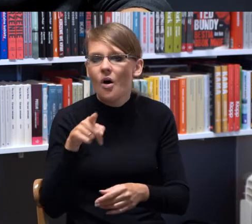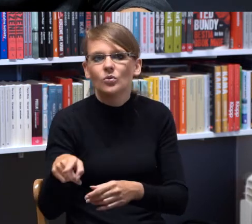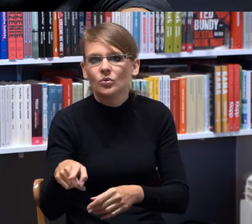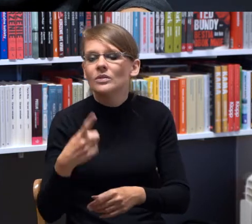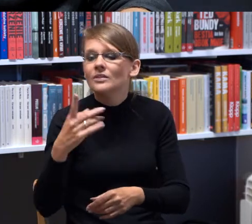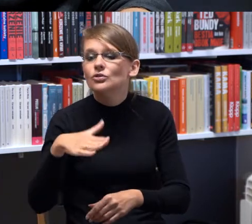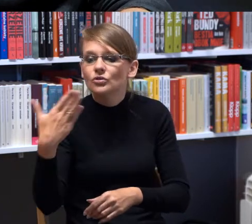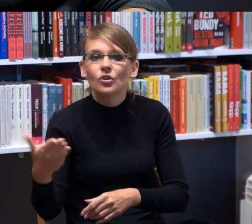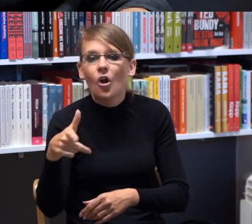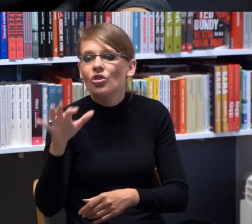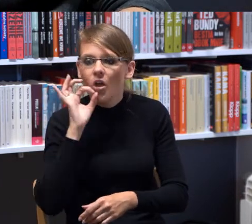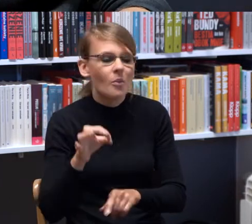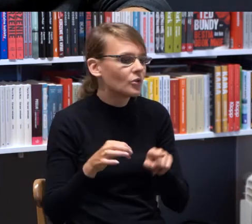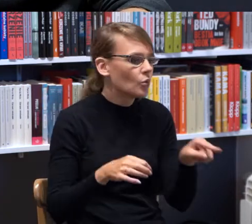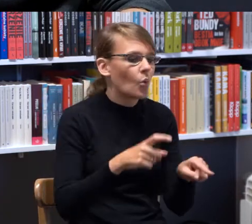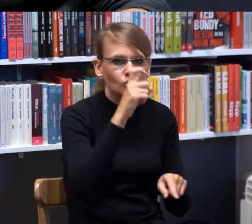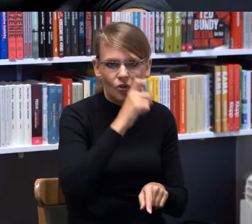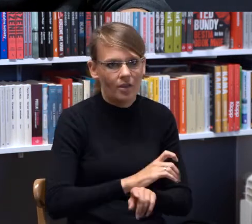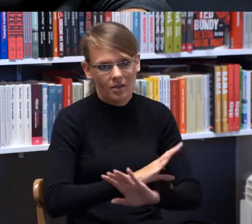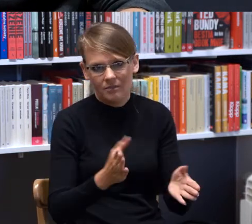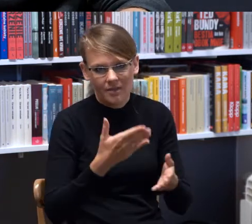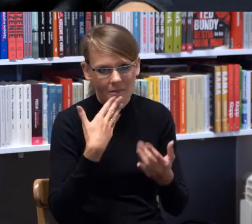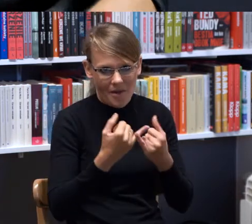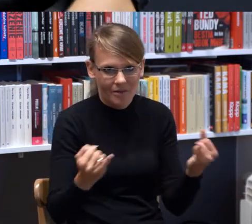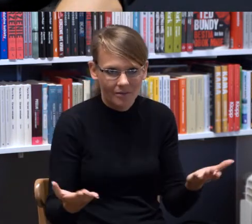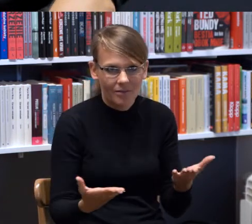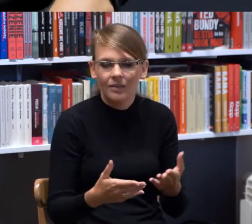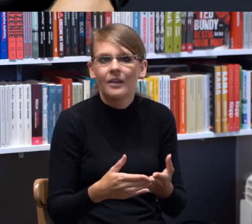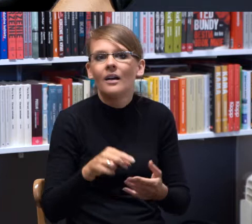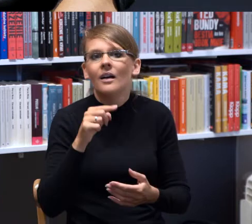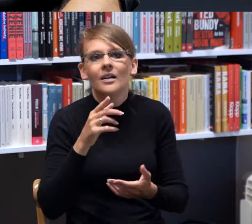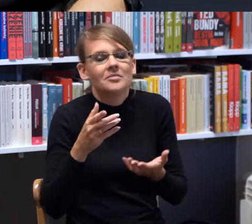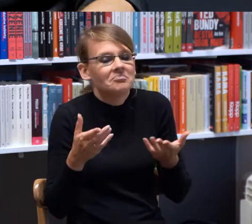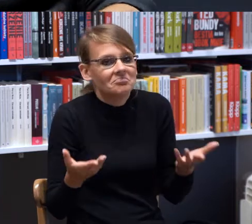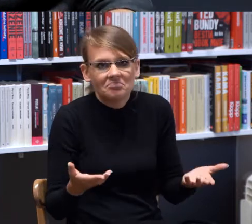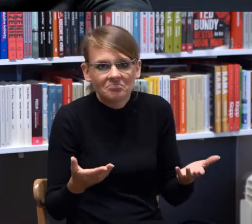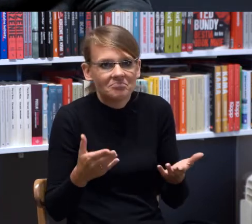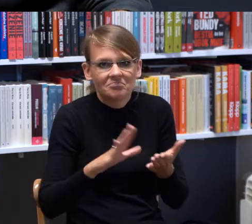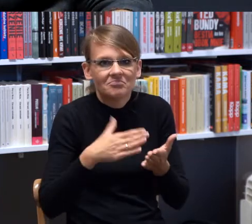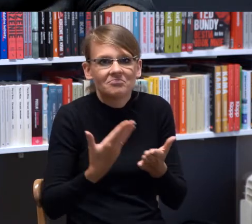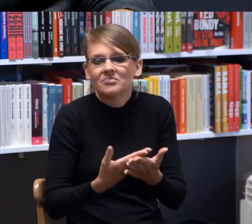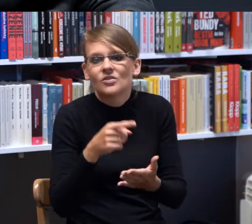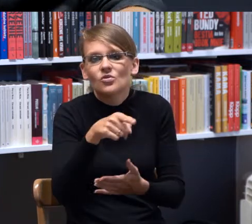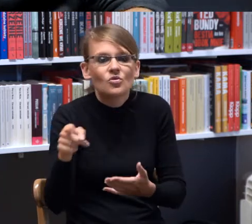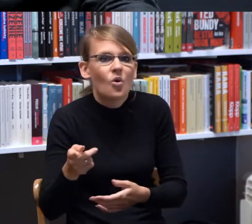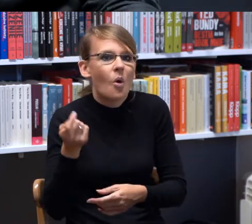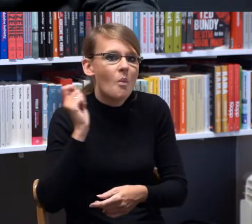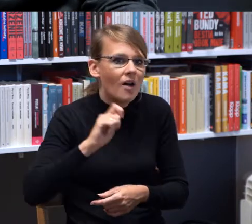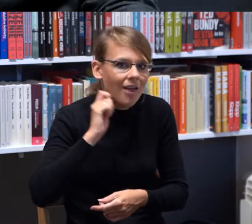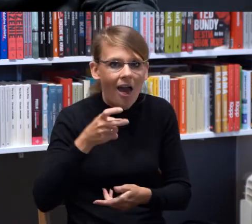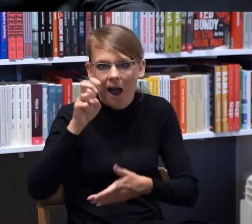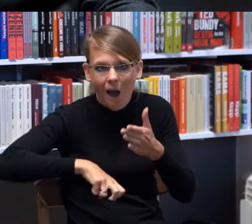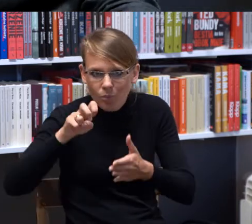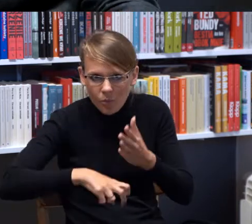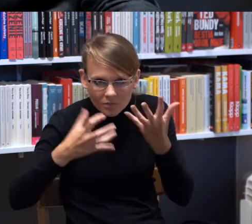jednej stronie są albo dobrzy, albo źli. Że jedni to są, nie wiem, mordercy, aborcjoniści, a drudzy